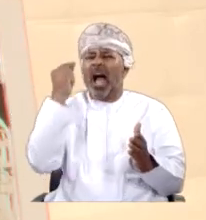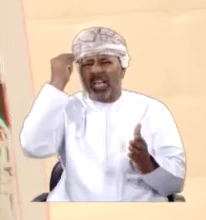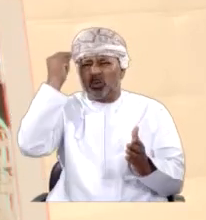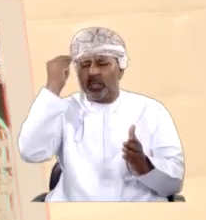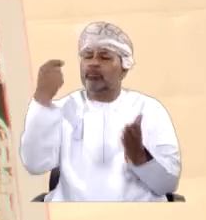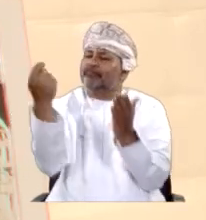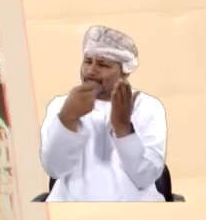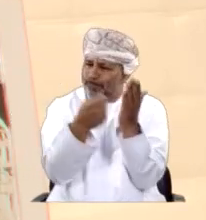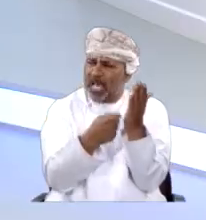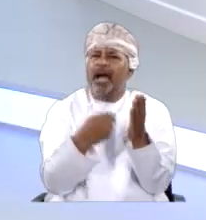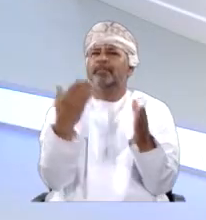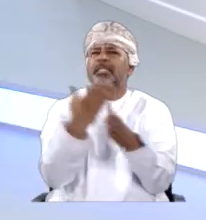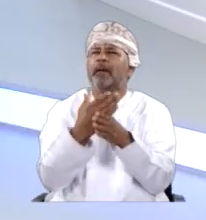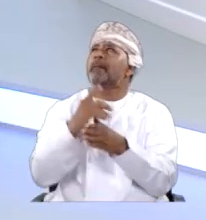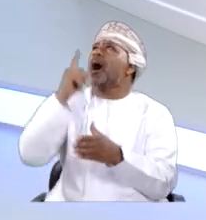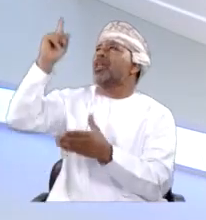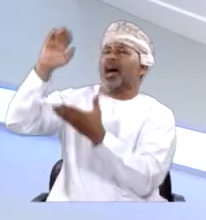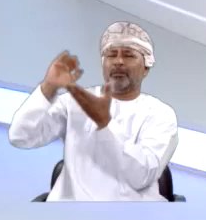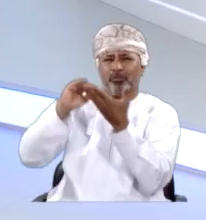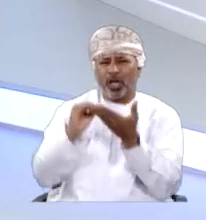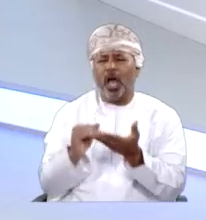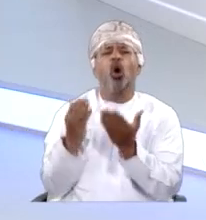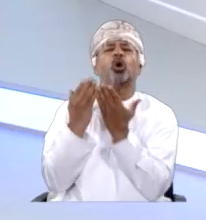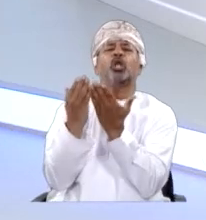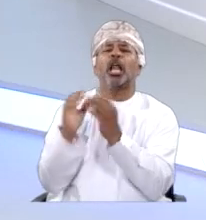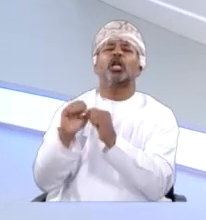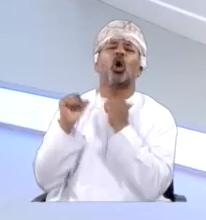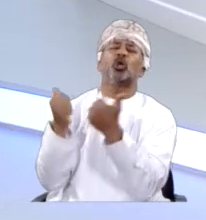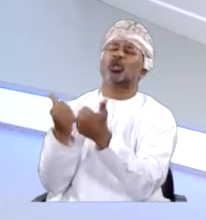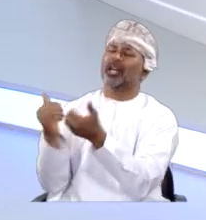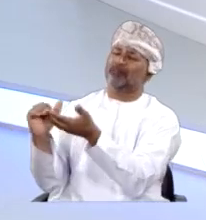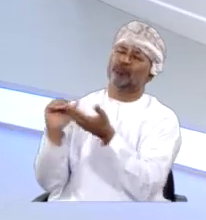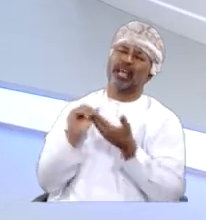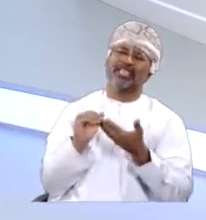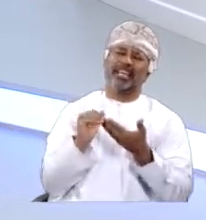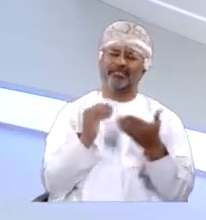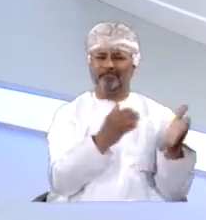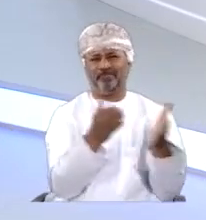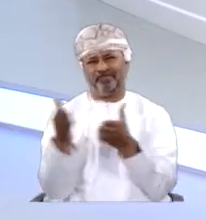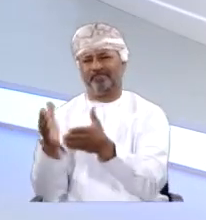الآن بفضل ربي وبفضل دعوات أهلي.